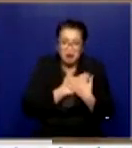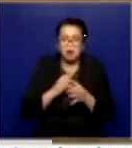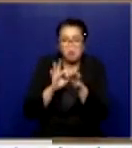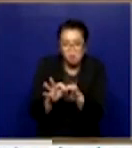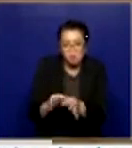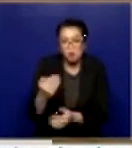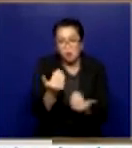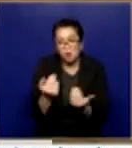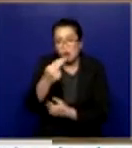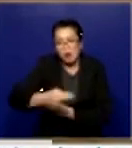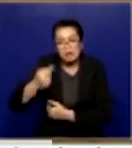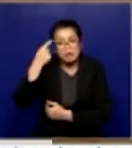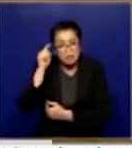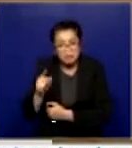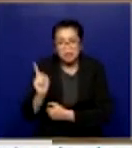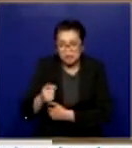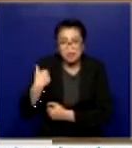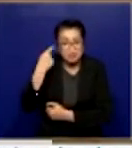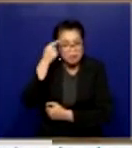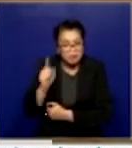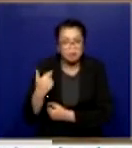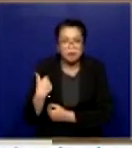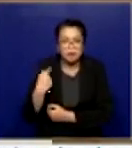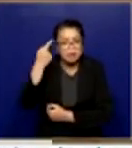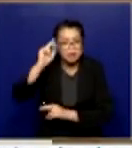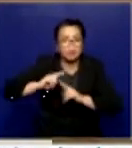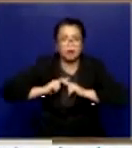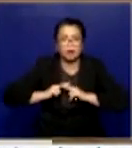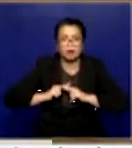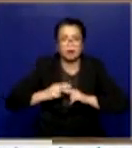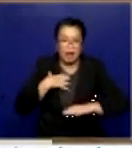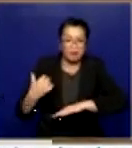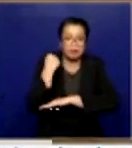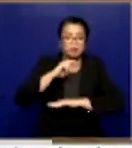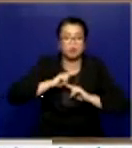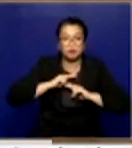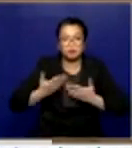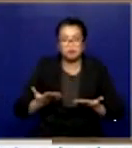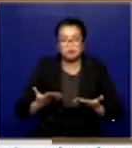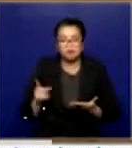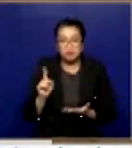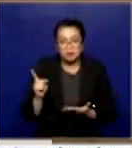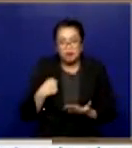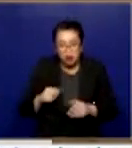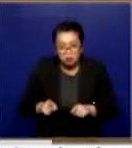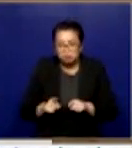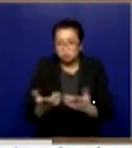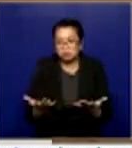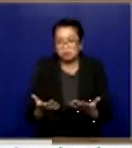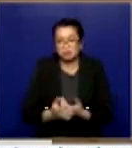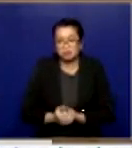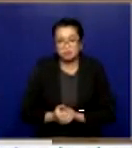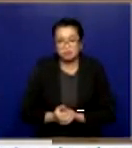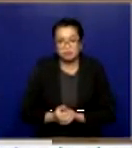น่ะถ้าท่านคิดถึงเขาบ้างหรือเปล่าอยู่ข้างยาวอันขับเคลื่อนสั่งการเมืองไปด้วย